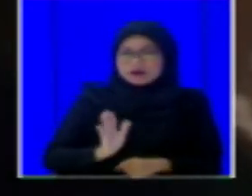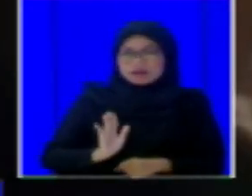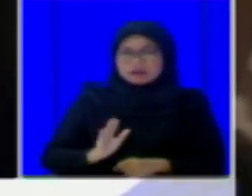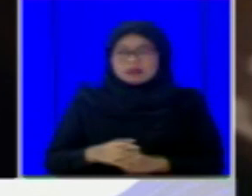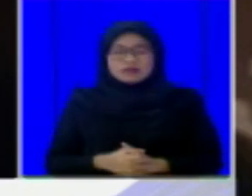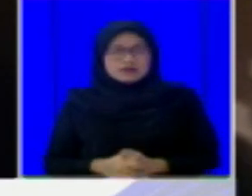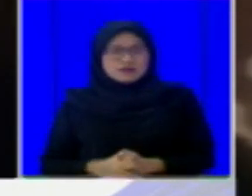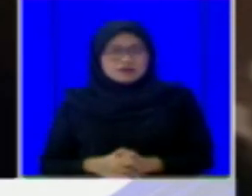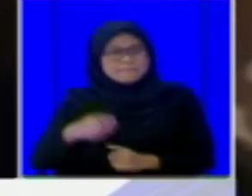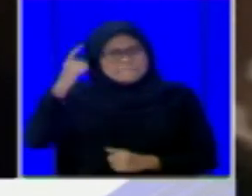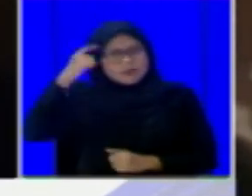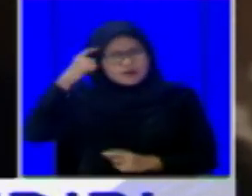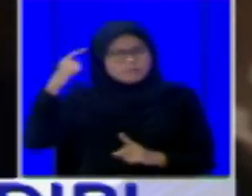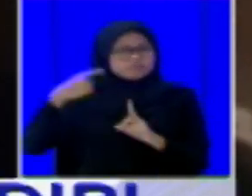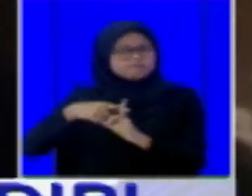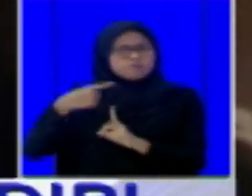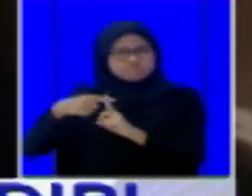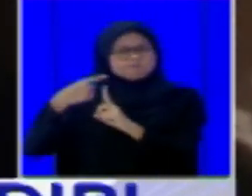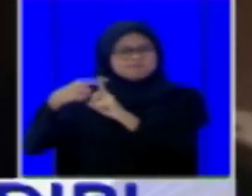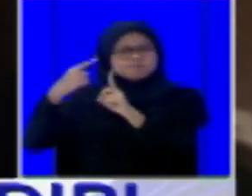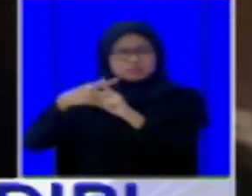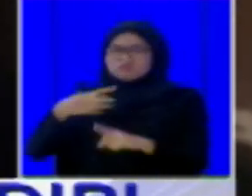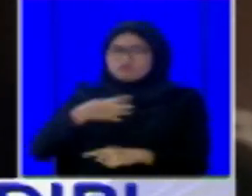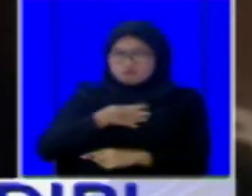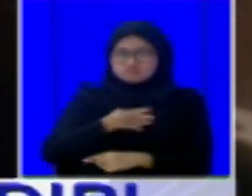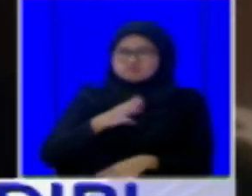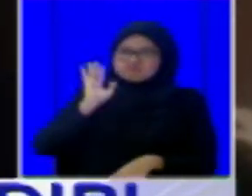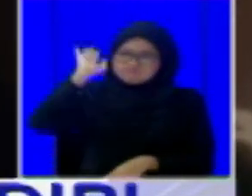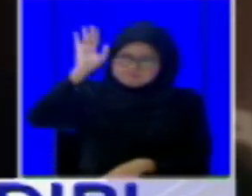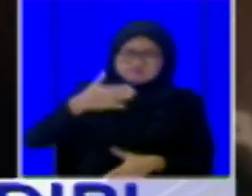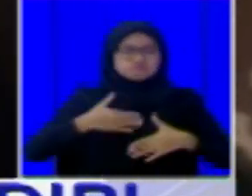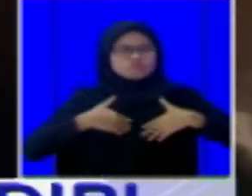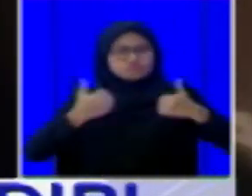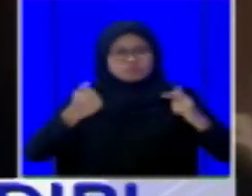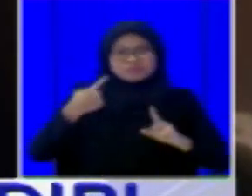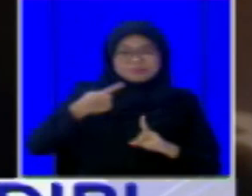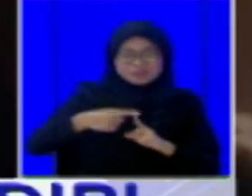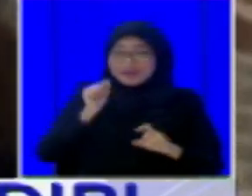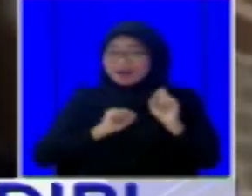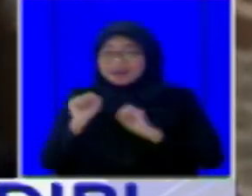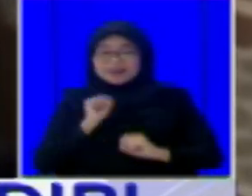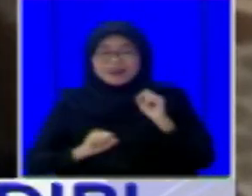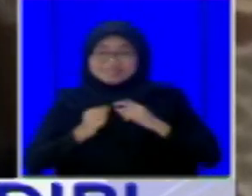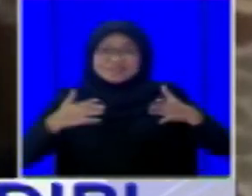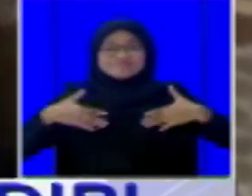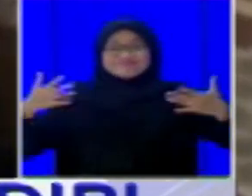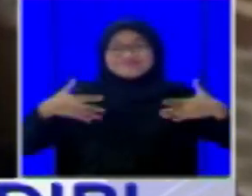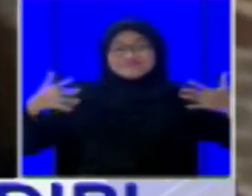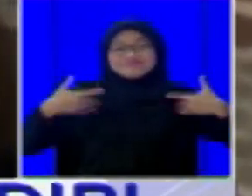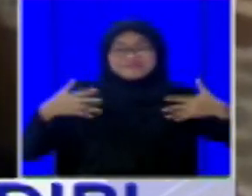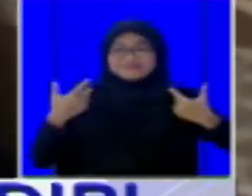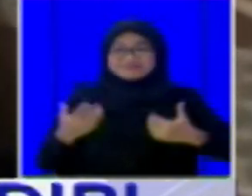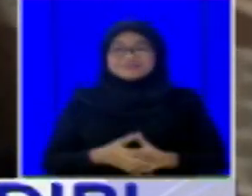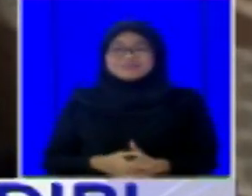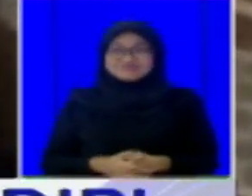sembuh, dan melakukan hal-hal yang menyenangkan selama isolasi mandiri. Pastikan